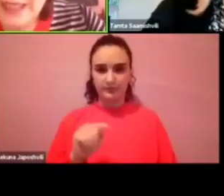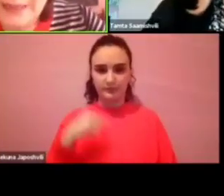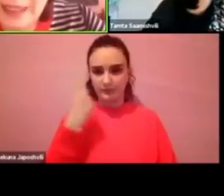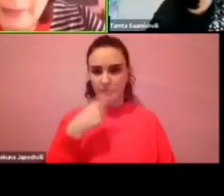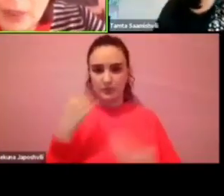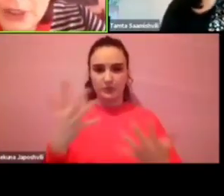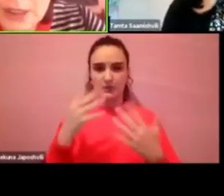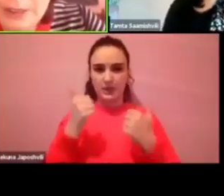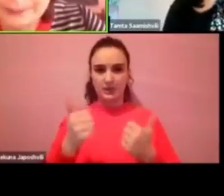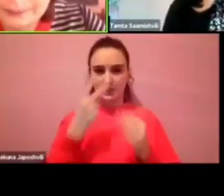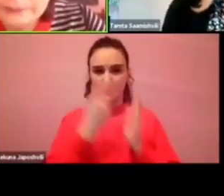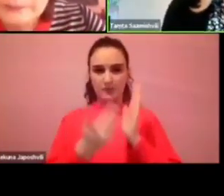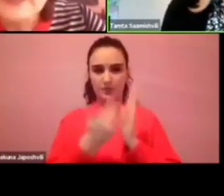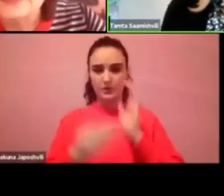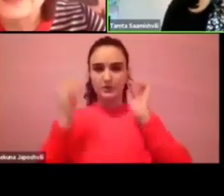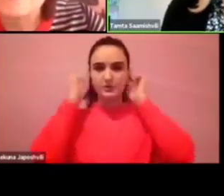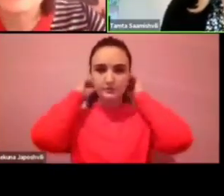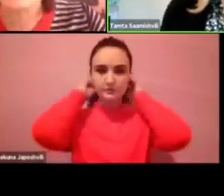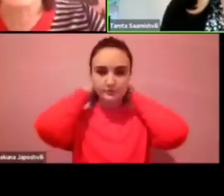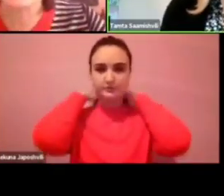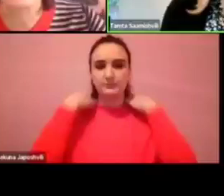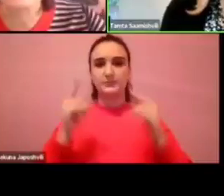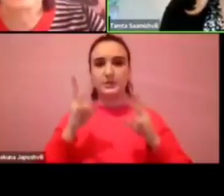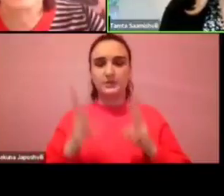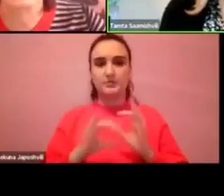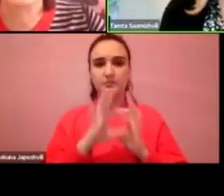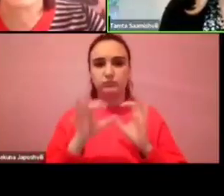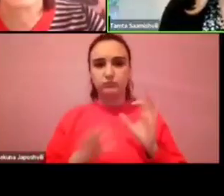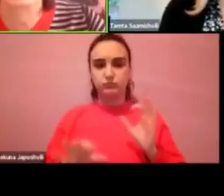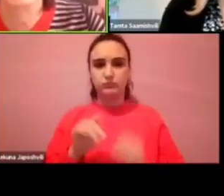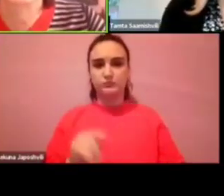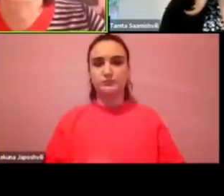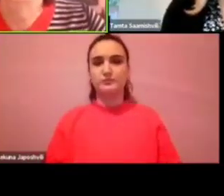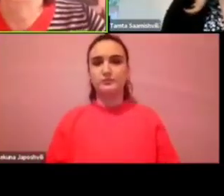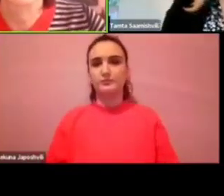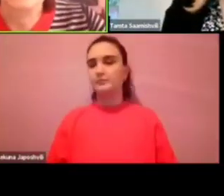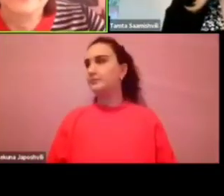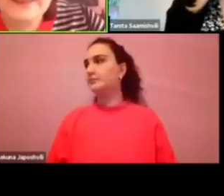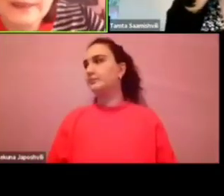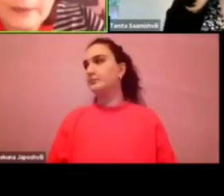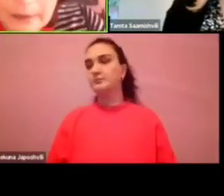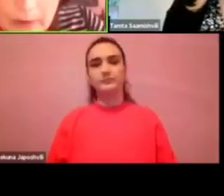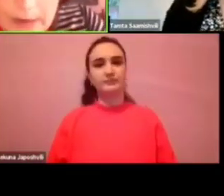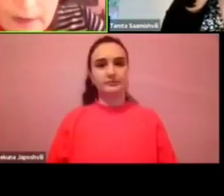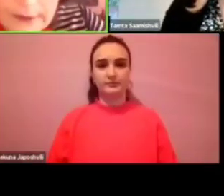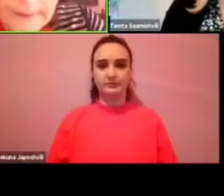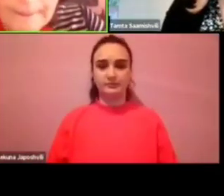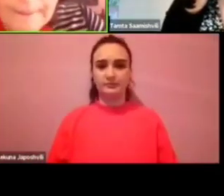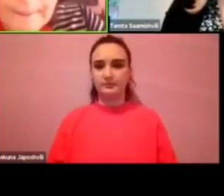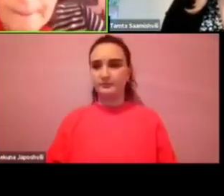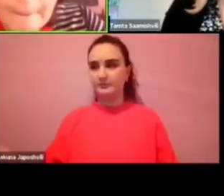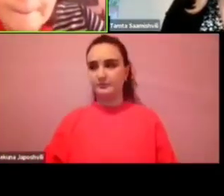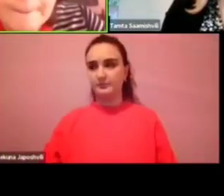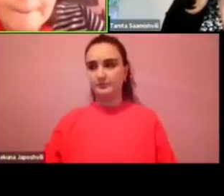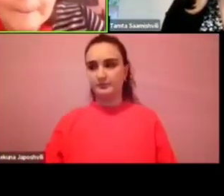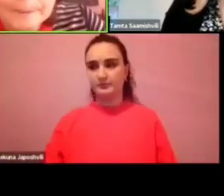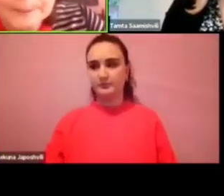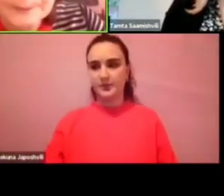ვიზუალურად კარგად აღმოაჩენს რა ხდება მსხვილ ნაწლავში და წვრილ ნაწლავში. ეხლა მე მოგეცრავად.